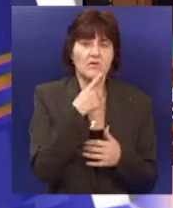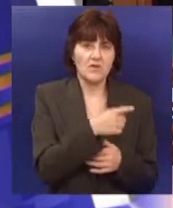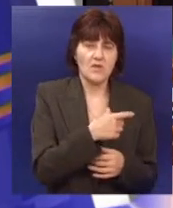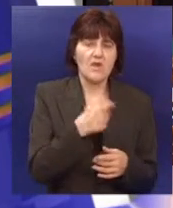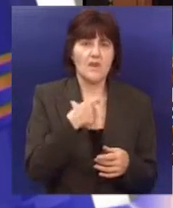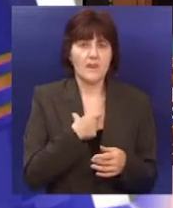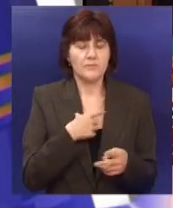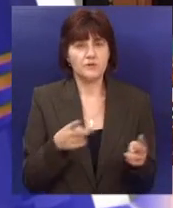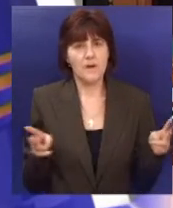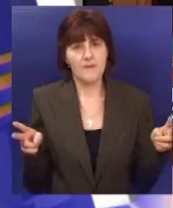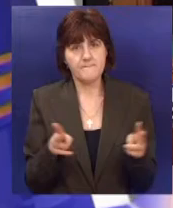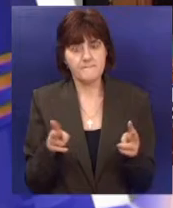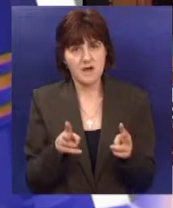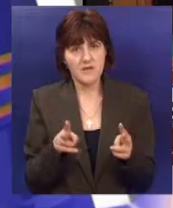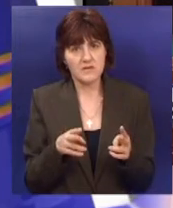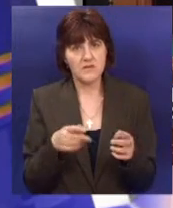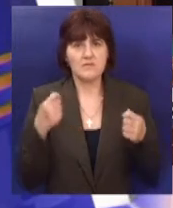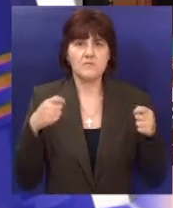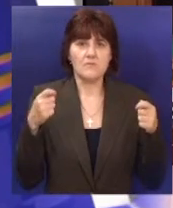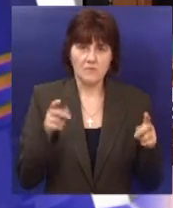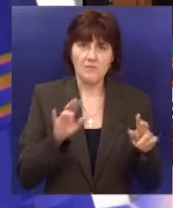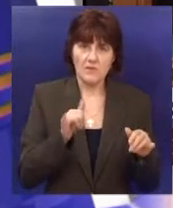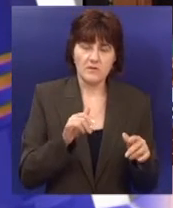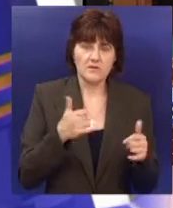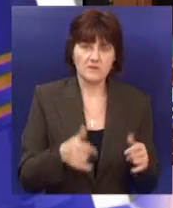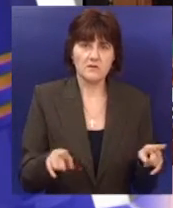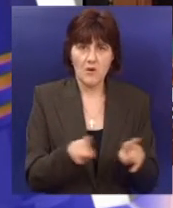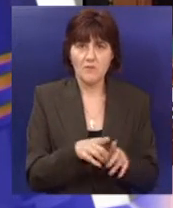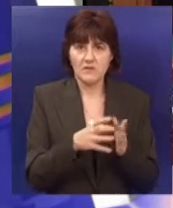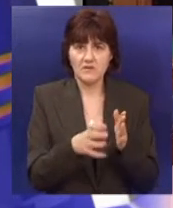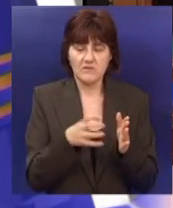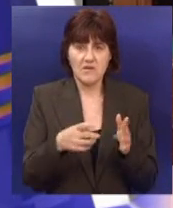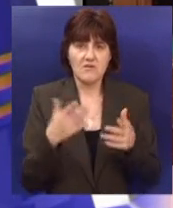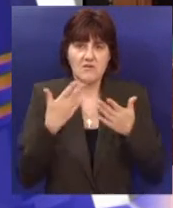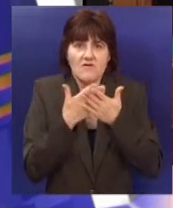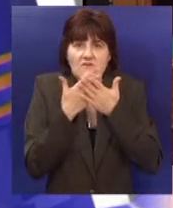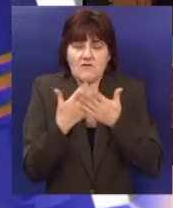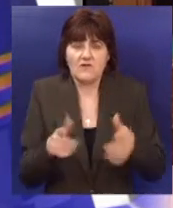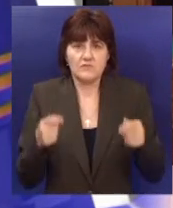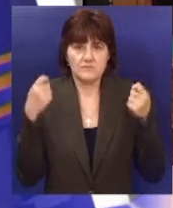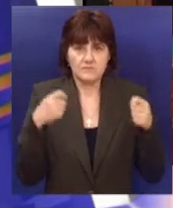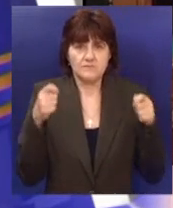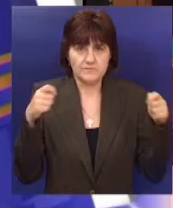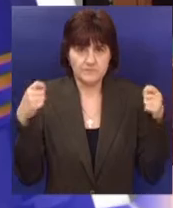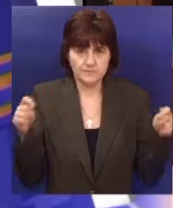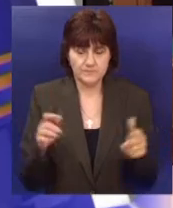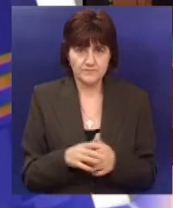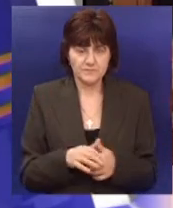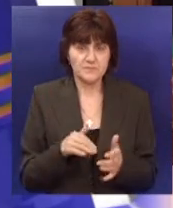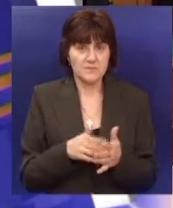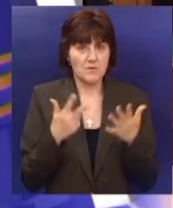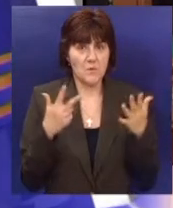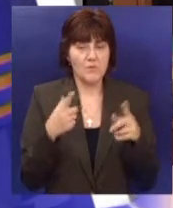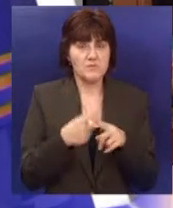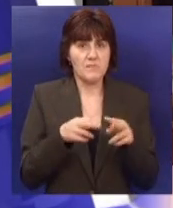smanjiti sa 1200 kvadrata na 500? Sad je to vama sasvim normalno, kao što je malo pre bilo normalno da jeste trebao nam